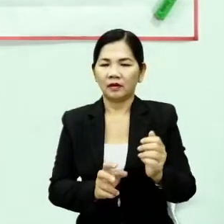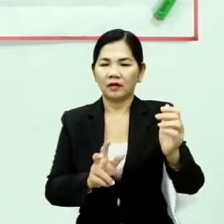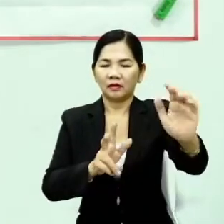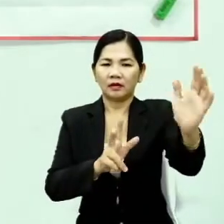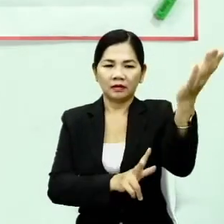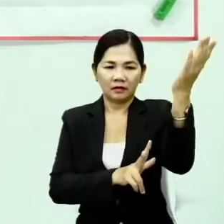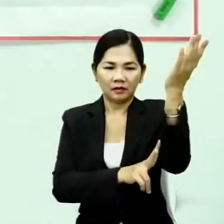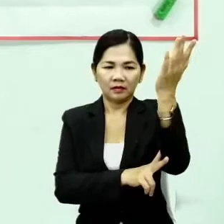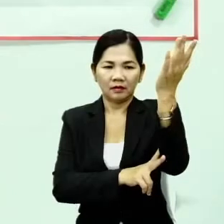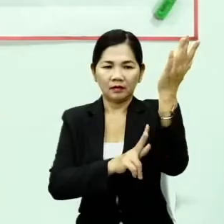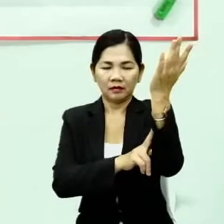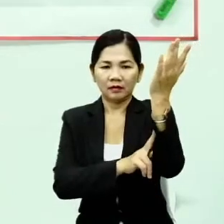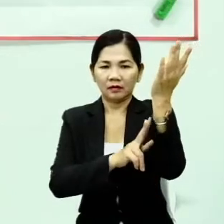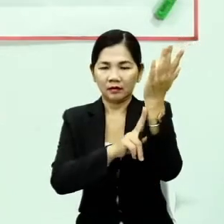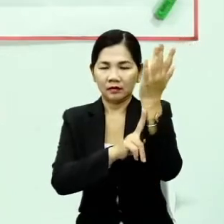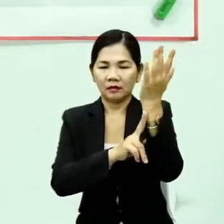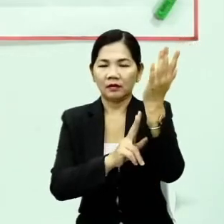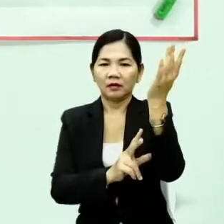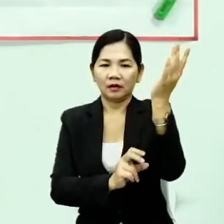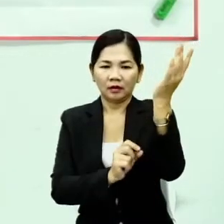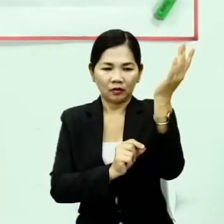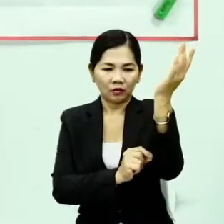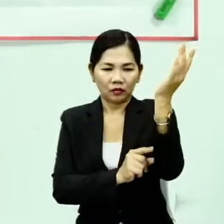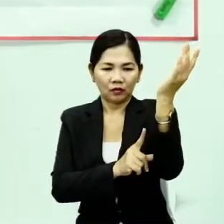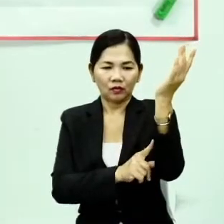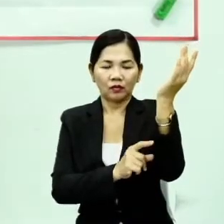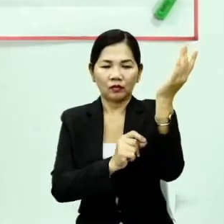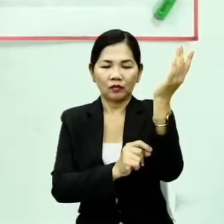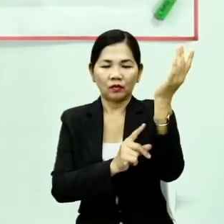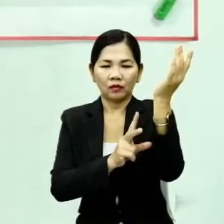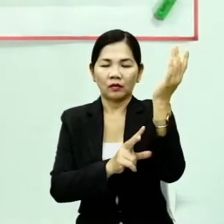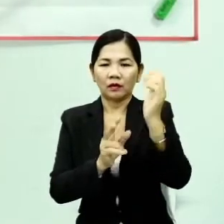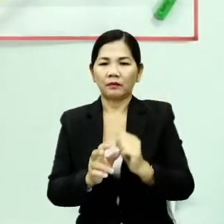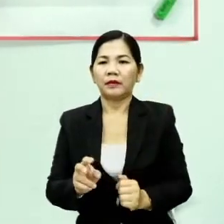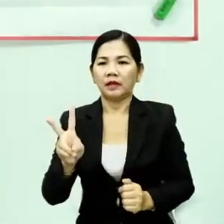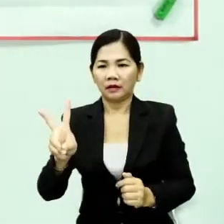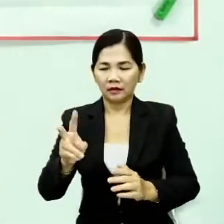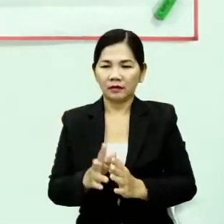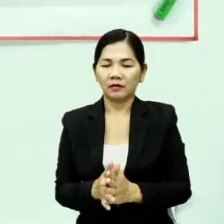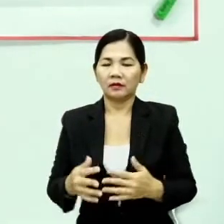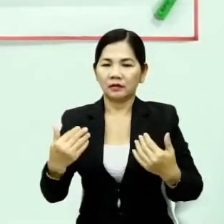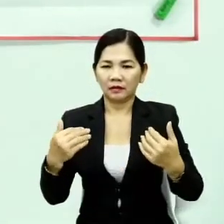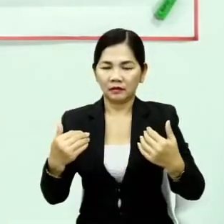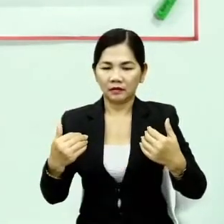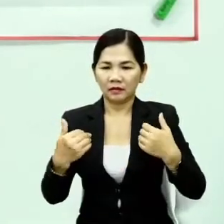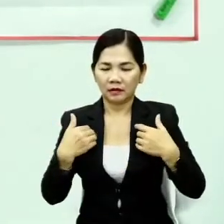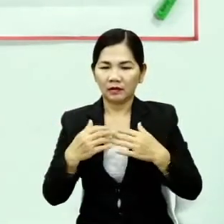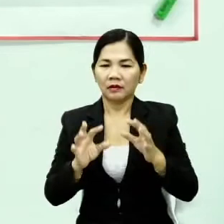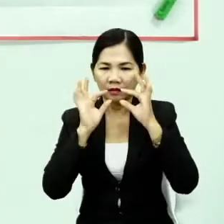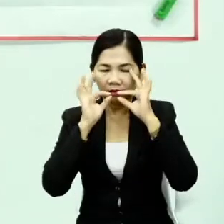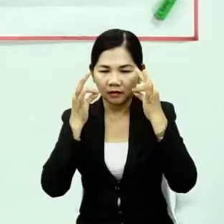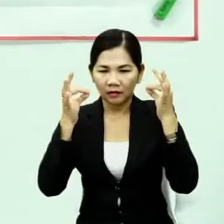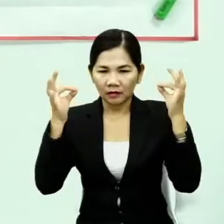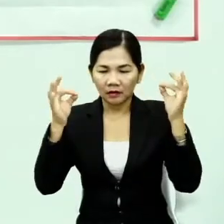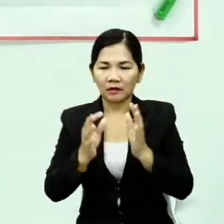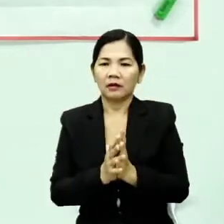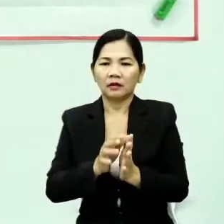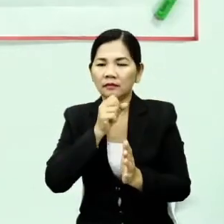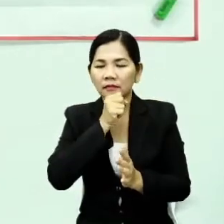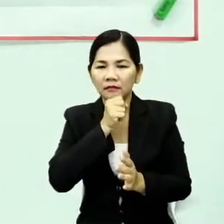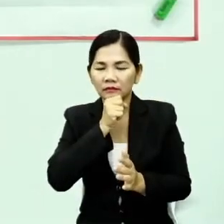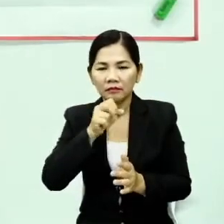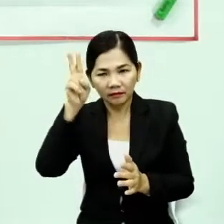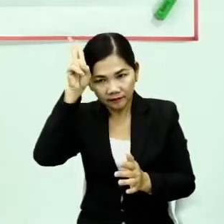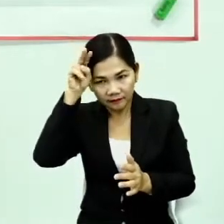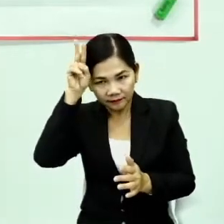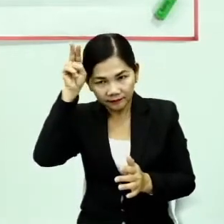chà chmu sạch chân châm con đau tật đó chầm nuôn pí chà cư miên chmá nâng xê